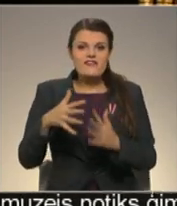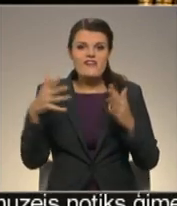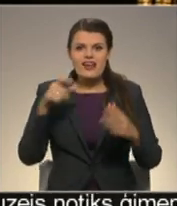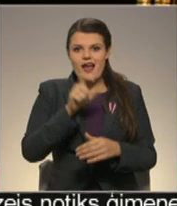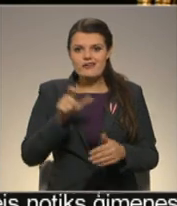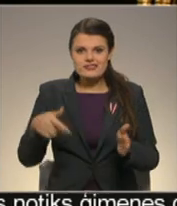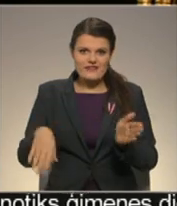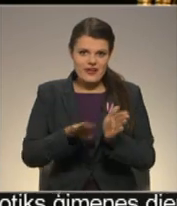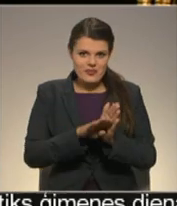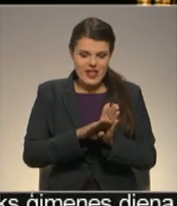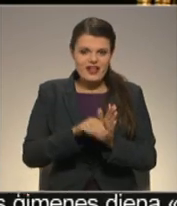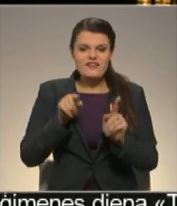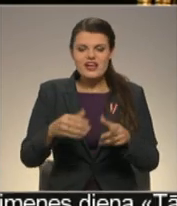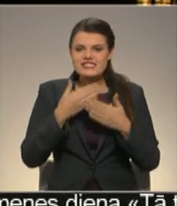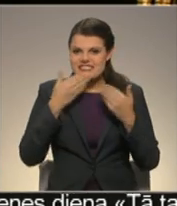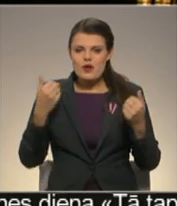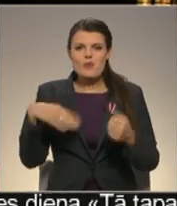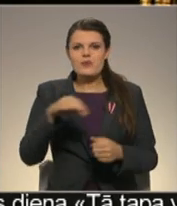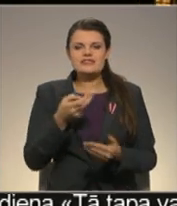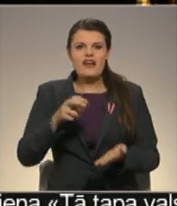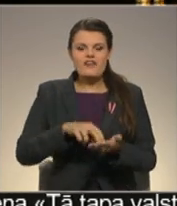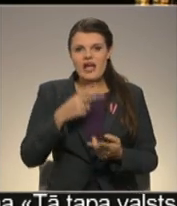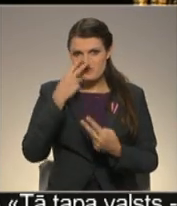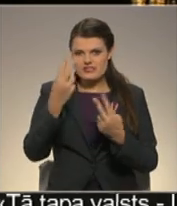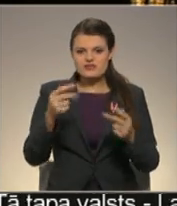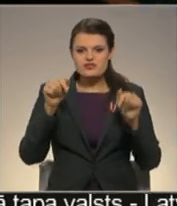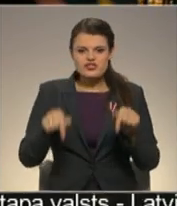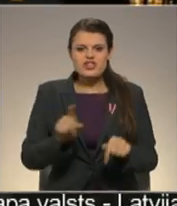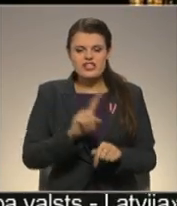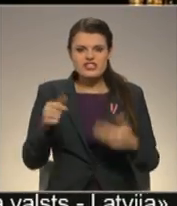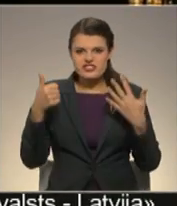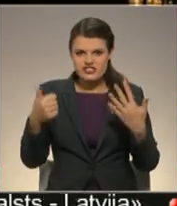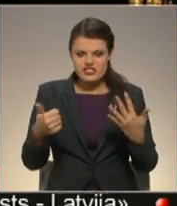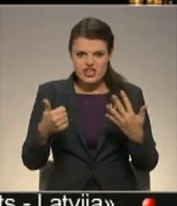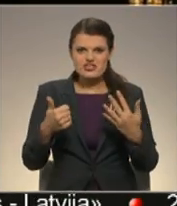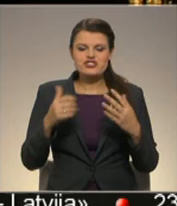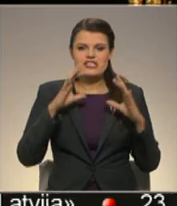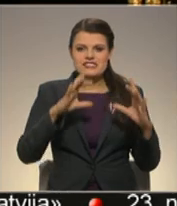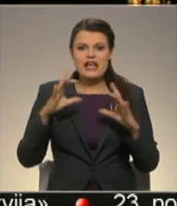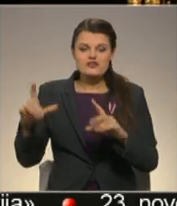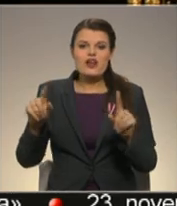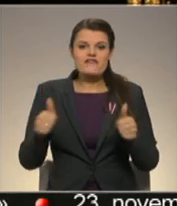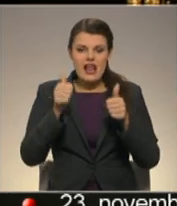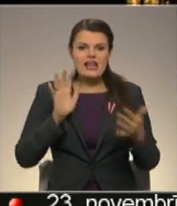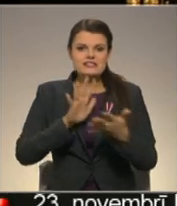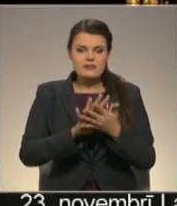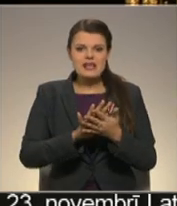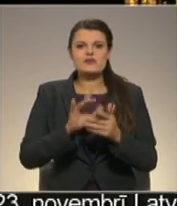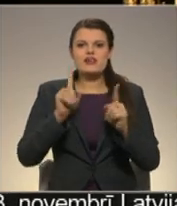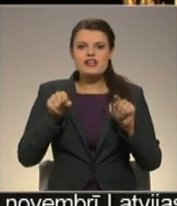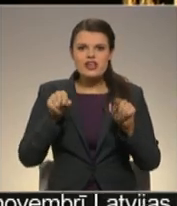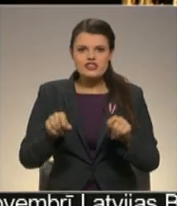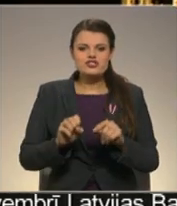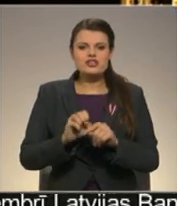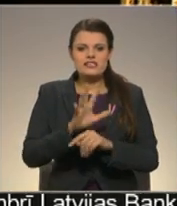cilvēku piedalīšanās. Tas nav tā, ka mēs atnākam un skatāmies. Šeit ir 6 sensori, kurus vienlaicīgi pieskaroties tikai šī